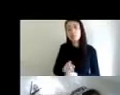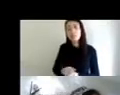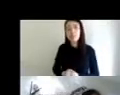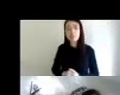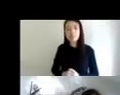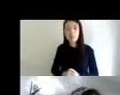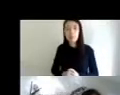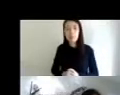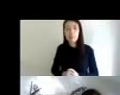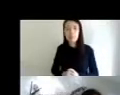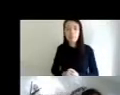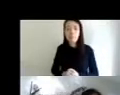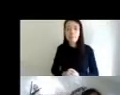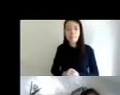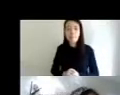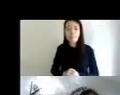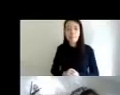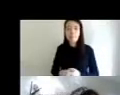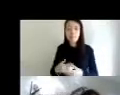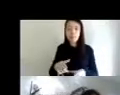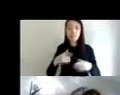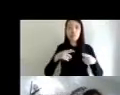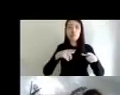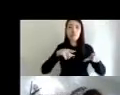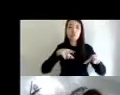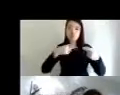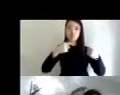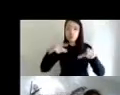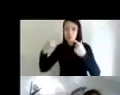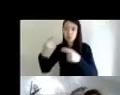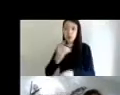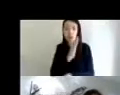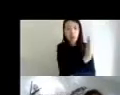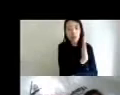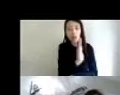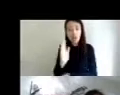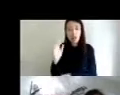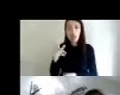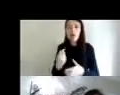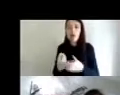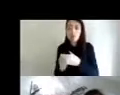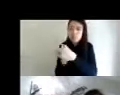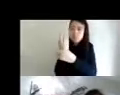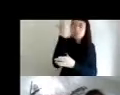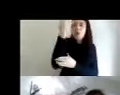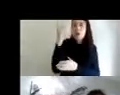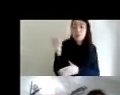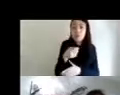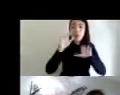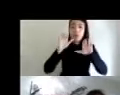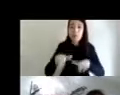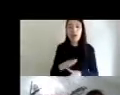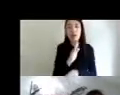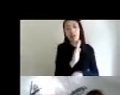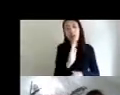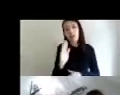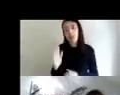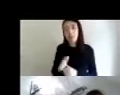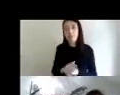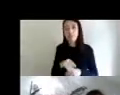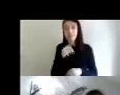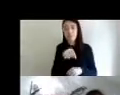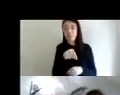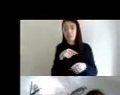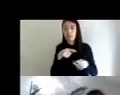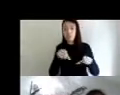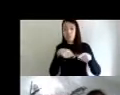在不同的樹種啦，咁佢都可能有不同生長速度嘅，咁所以呢一棵樹咧，佢